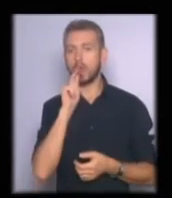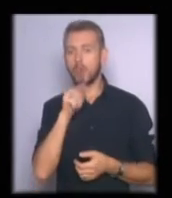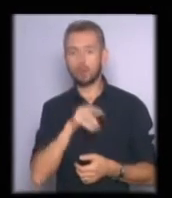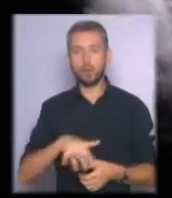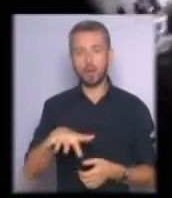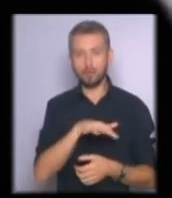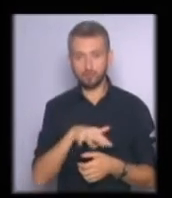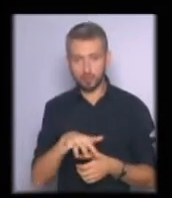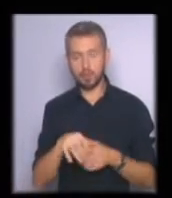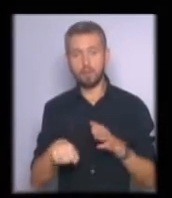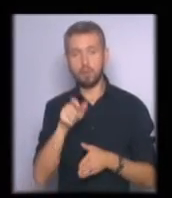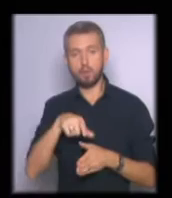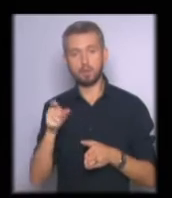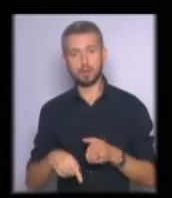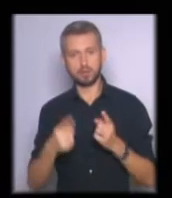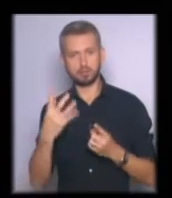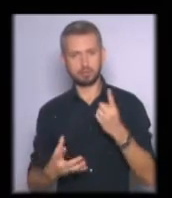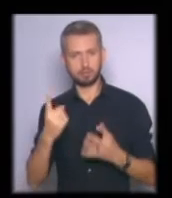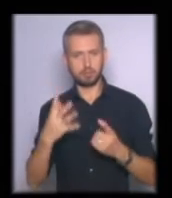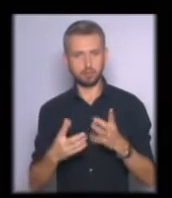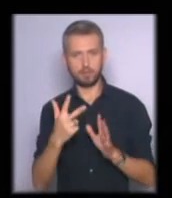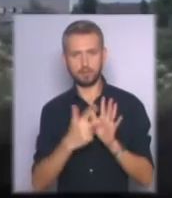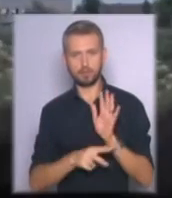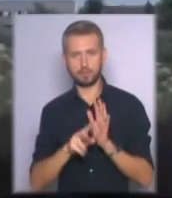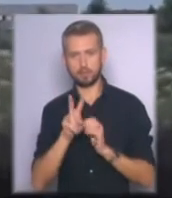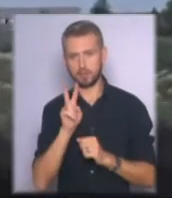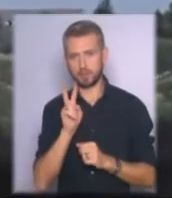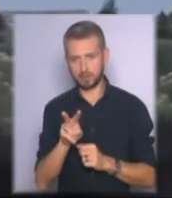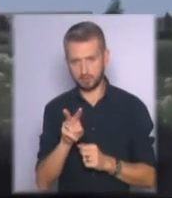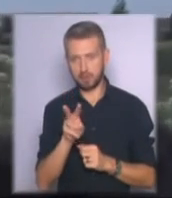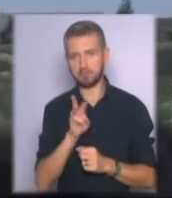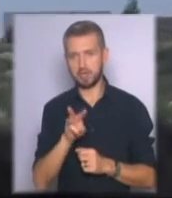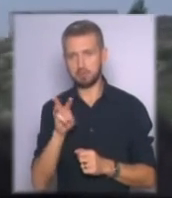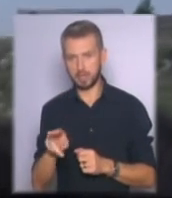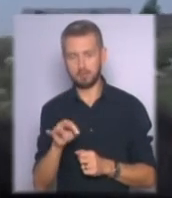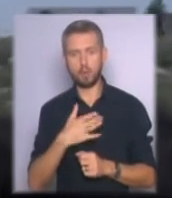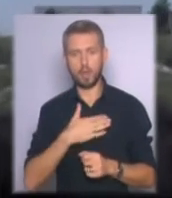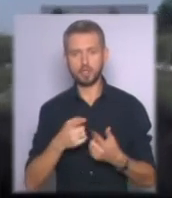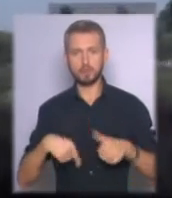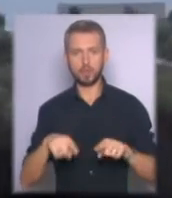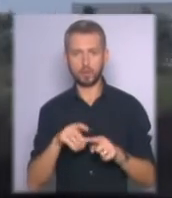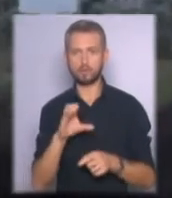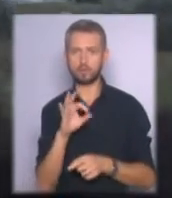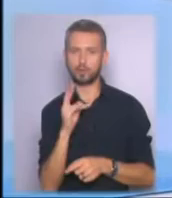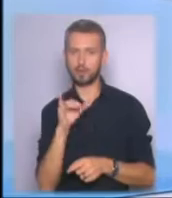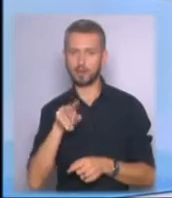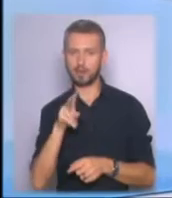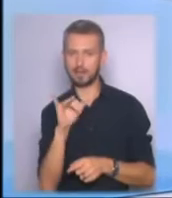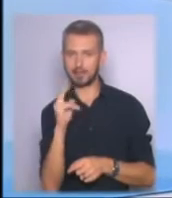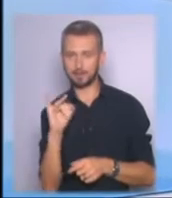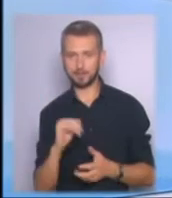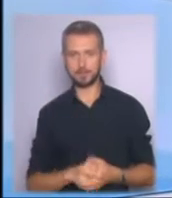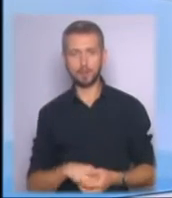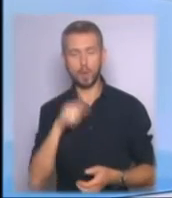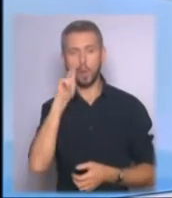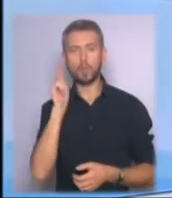путінські посіпаки били з 82-міліметрового міномету по нашим підрозділам у Сокільниках.